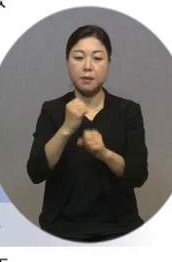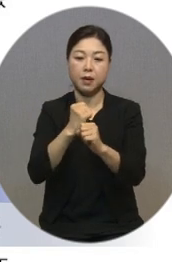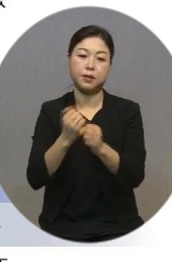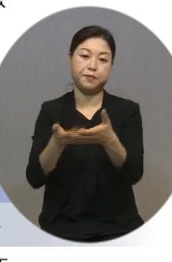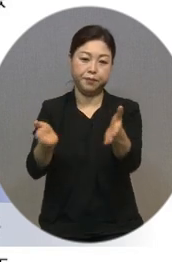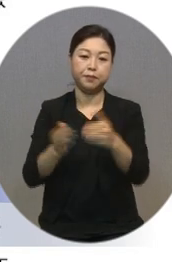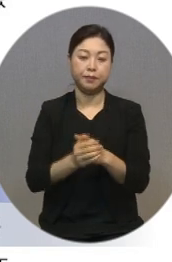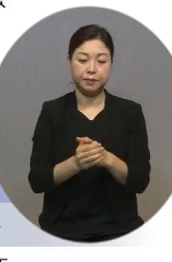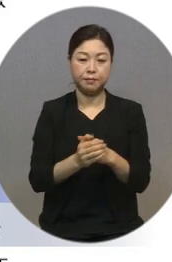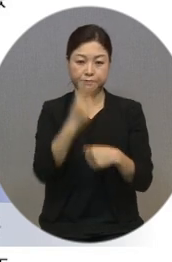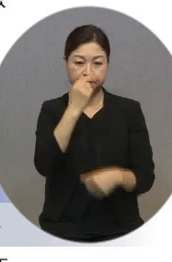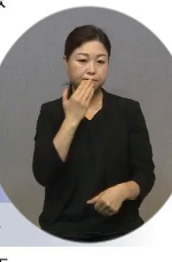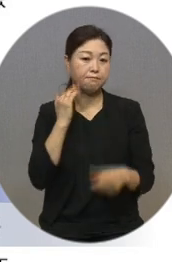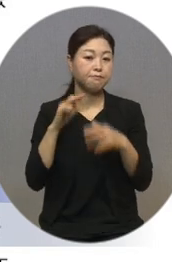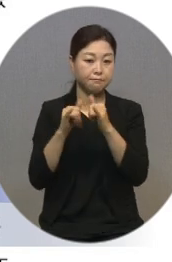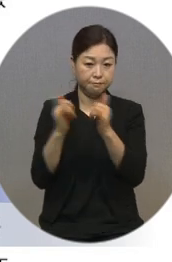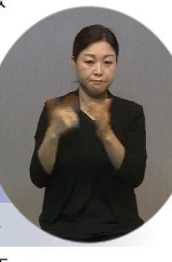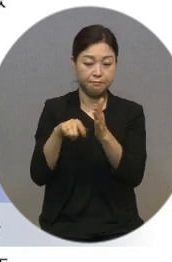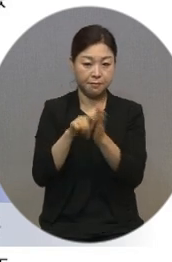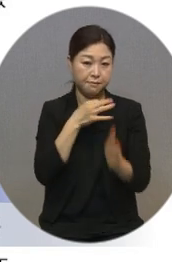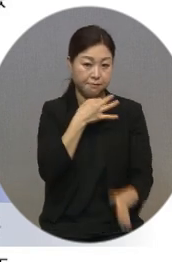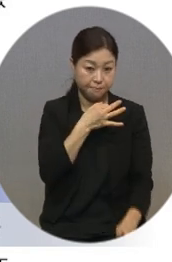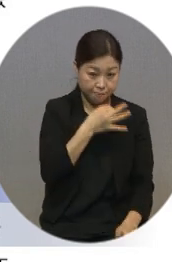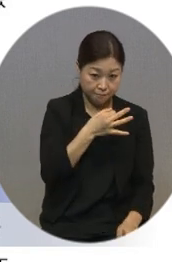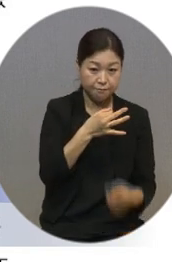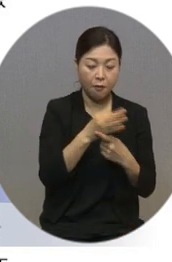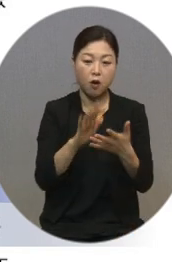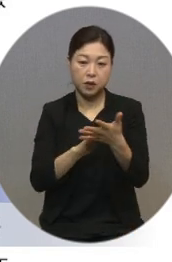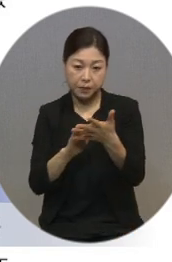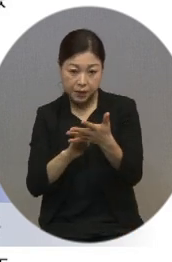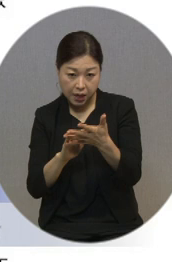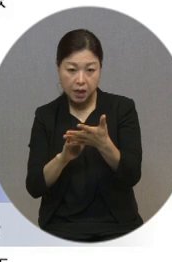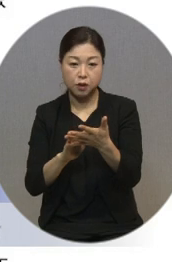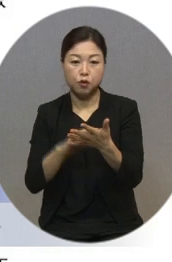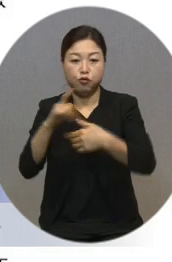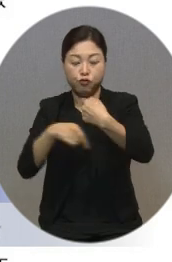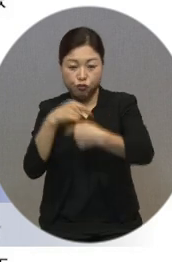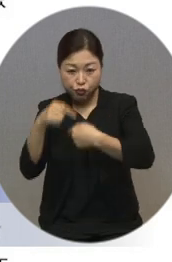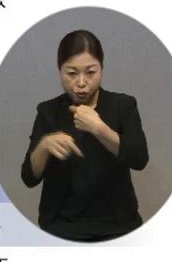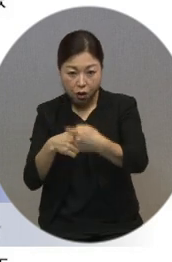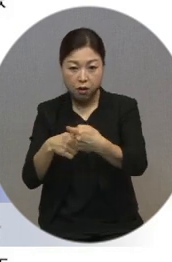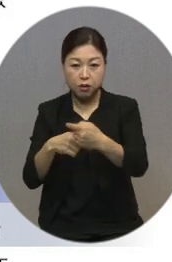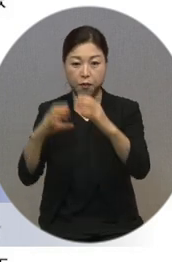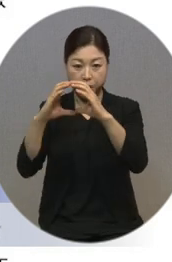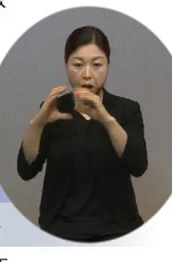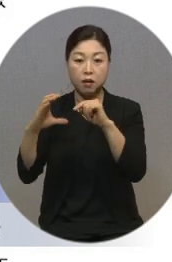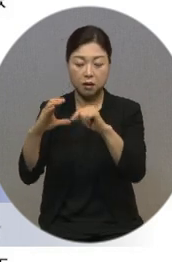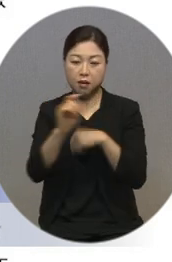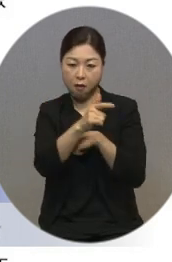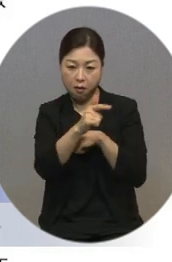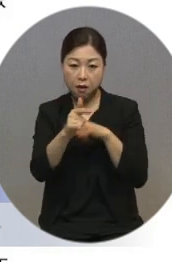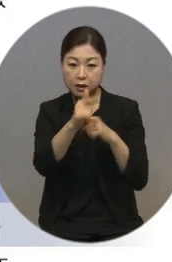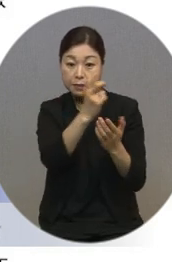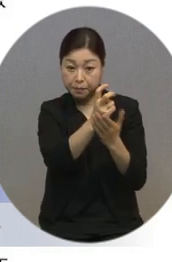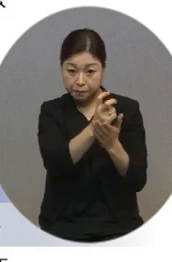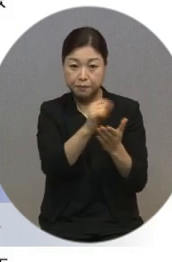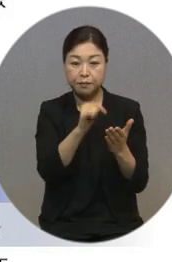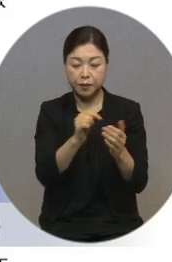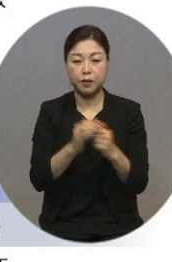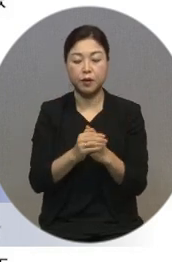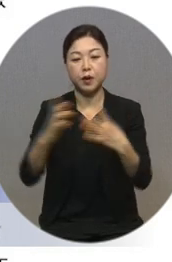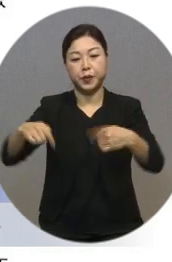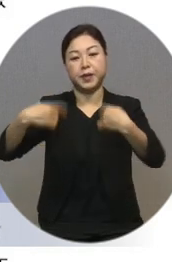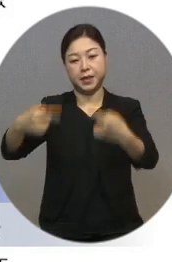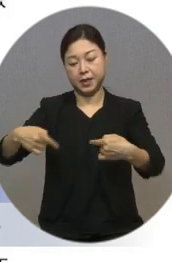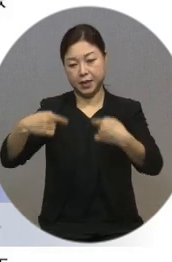또한 시청각 장애인을 위한 음성 안내 점자 표시 수어 안내 등에 대한 지침과 휠처 이용자를 위한